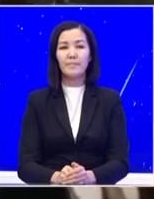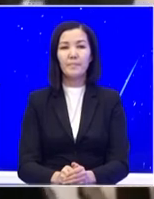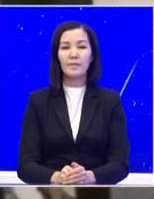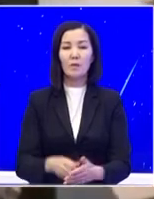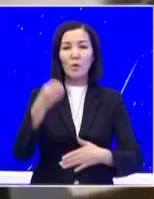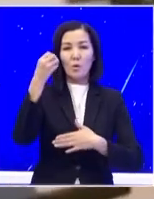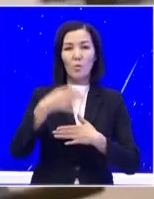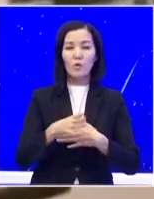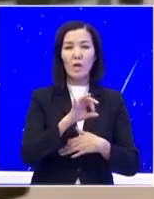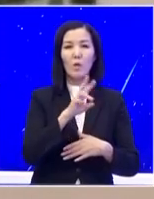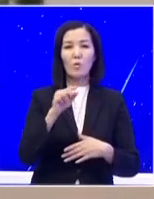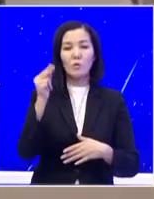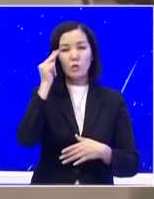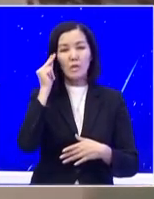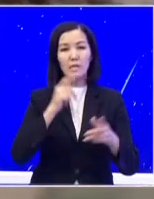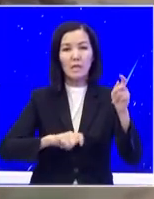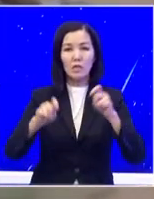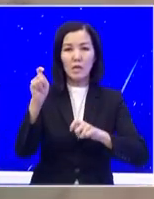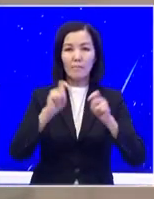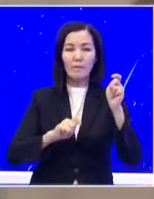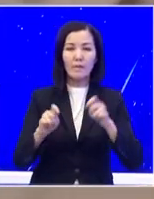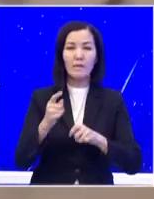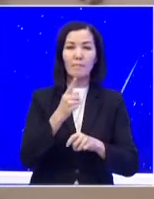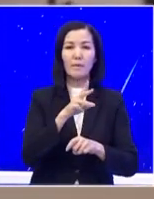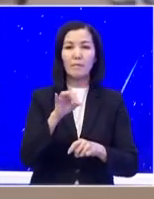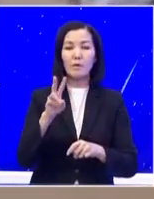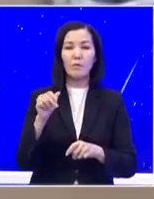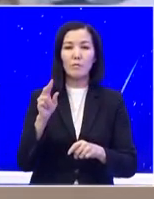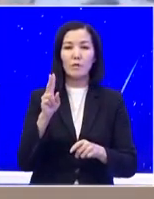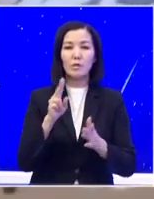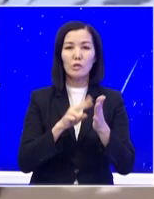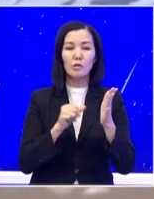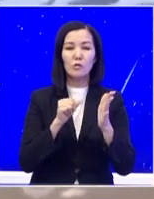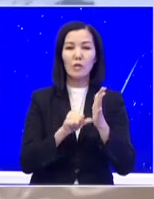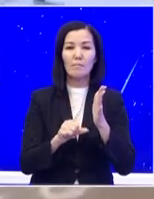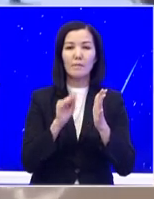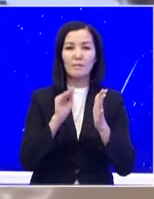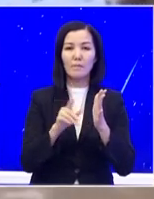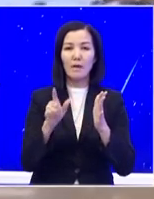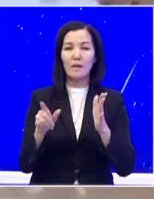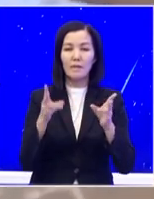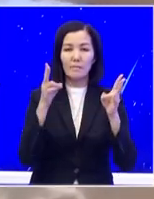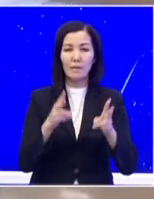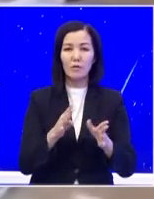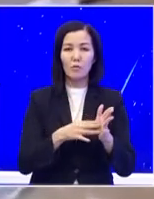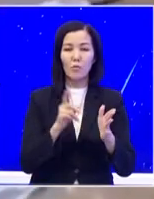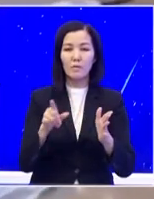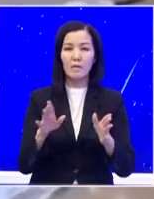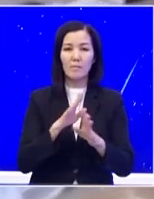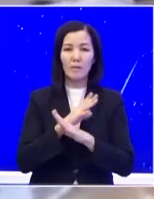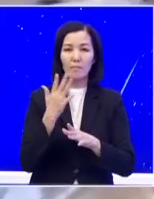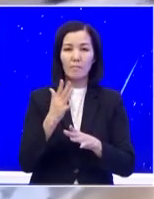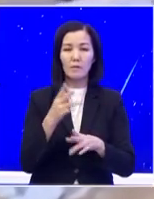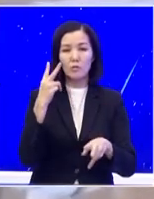Орталық және оңтүстік Қытайда толассыз жауған жаңбырдан 1 миллион 760 мың адам зардап шекті. 9 адам қаза тауып, тағы